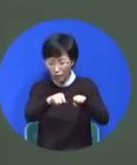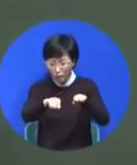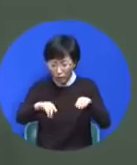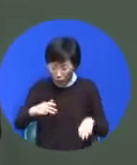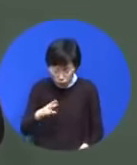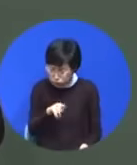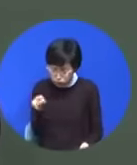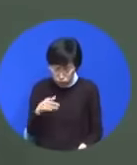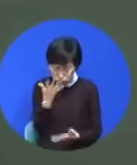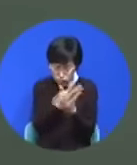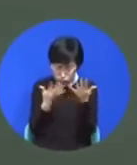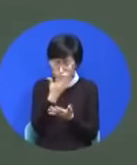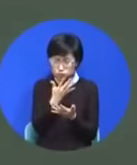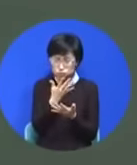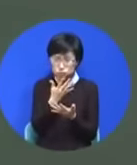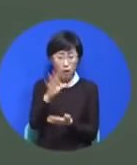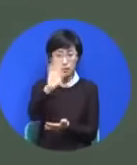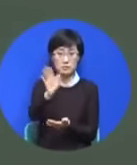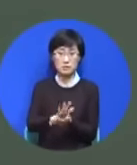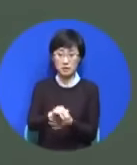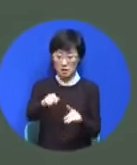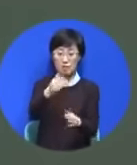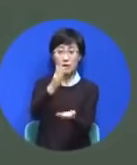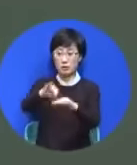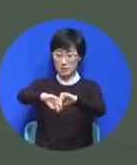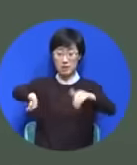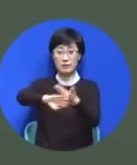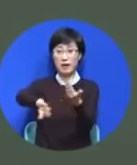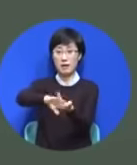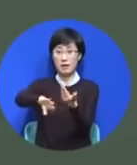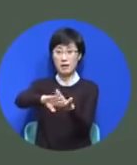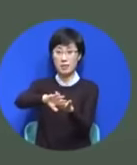복잡하고 기둥도 많고이 당입니다 교회가